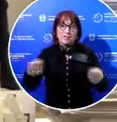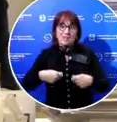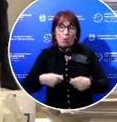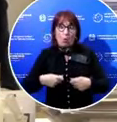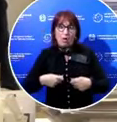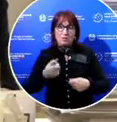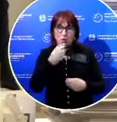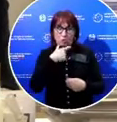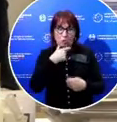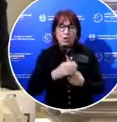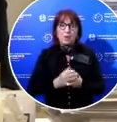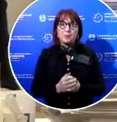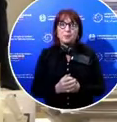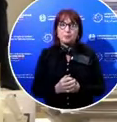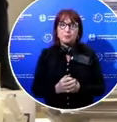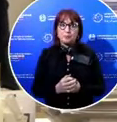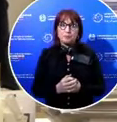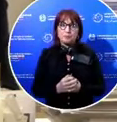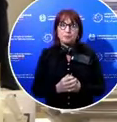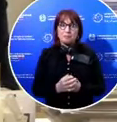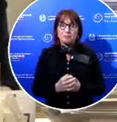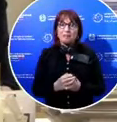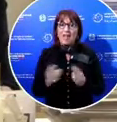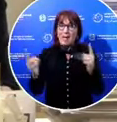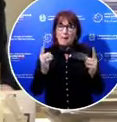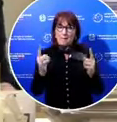droga. Tuttavia, rispetto al biennio